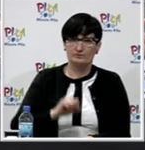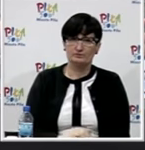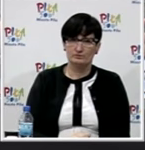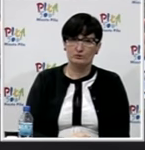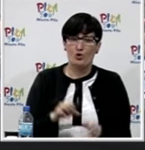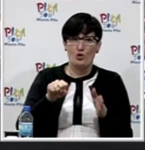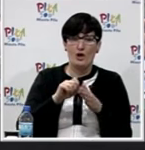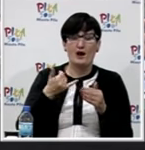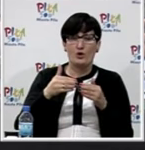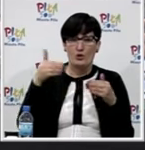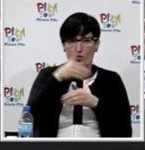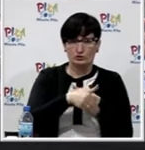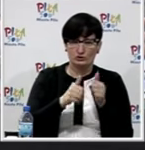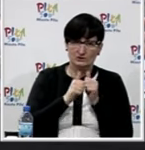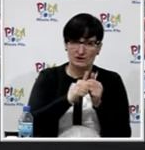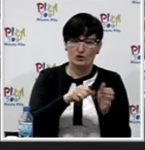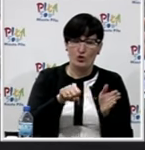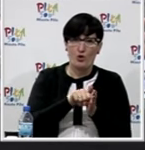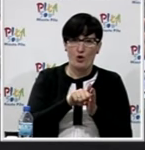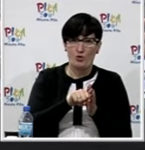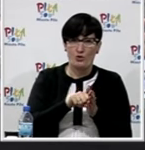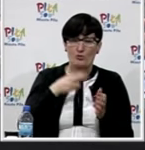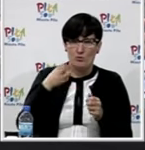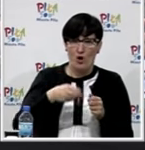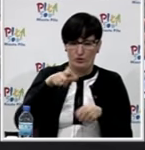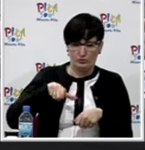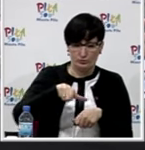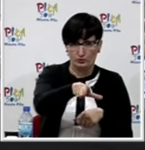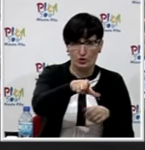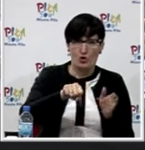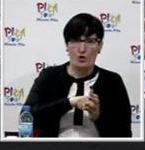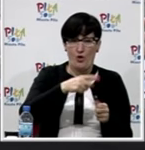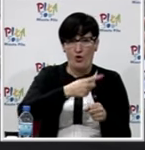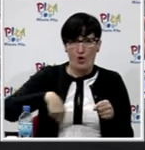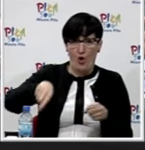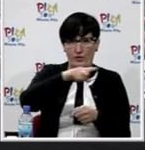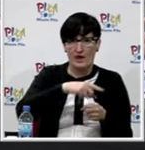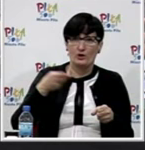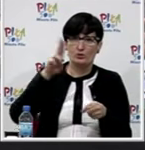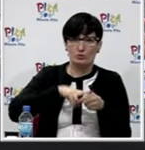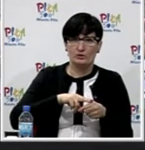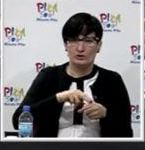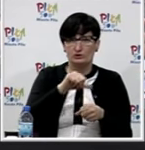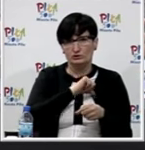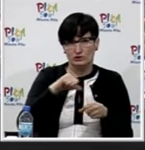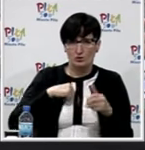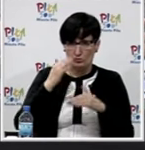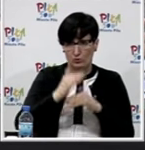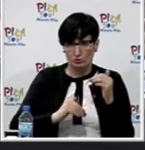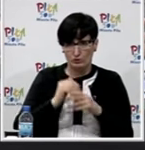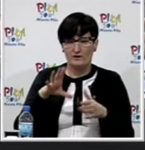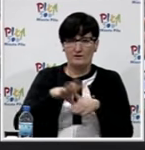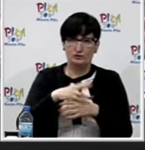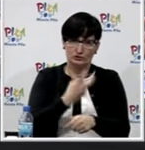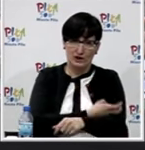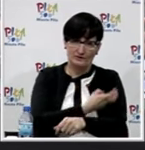torów kolejowych od ronda, które w tej chwili buduje się. W związku z tym, że PKP będzie w czerwcu modernizowało właśnie